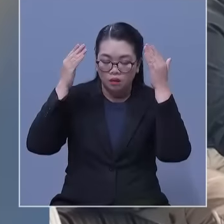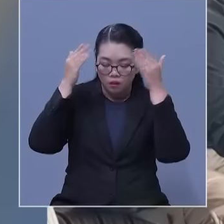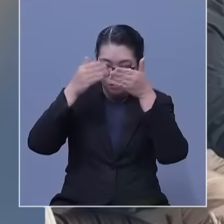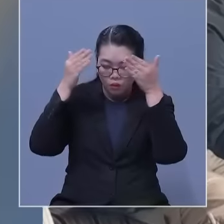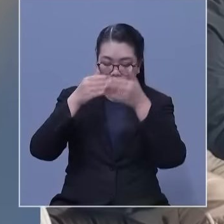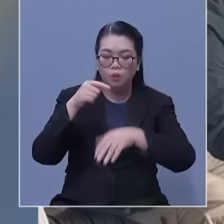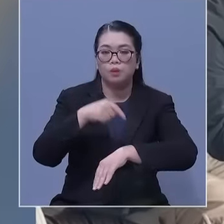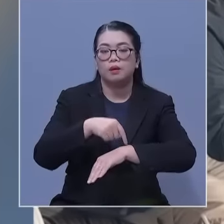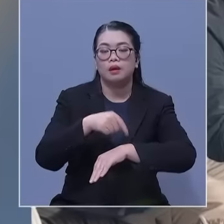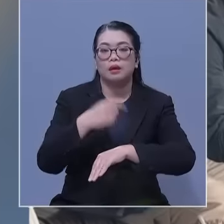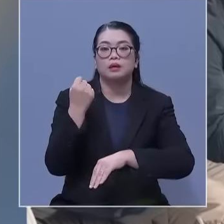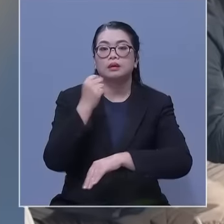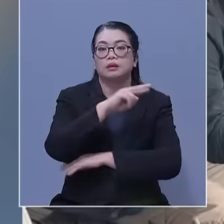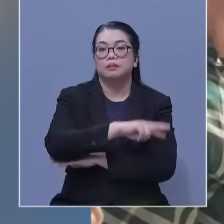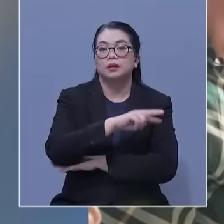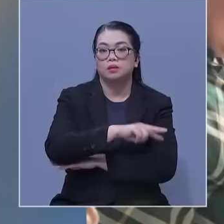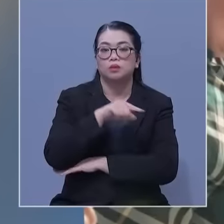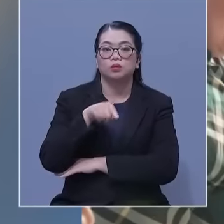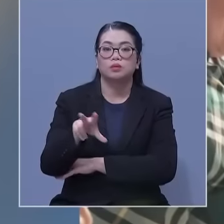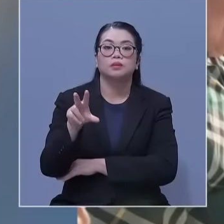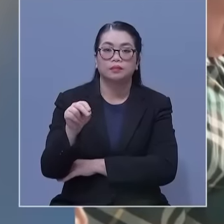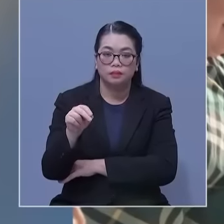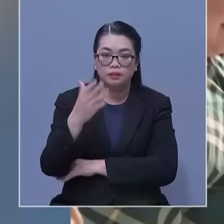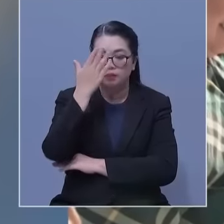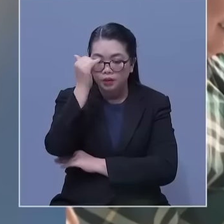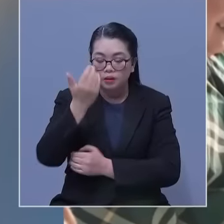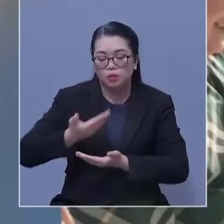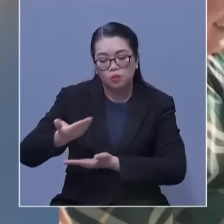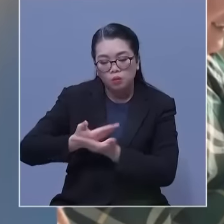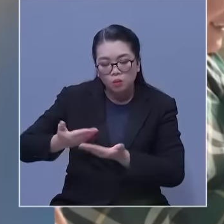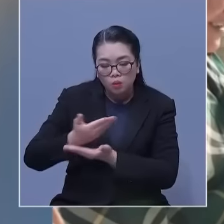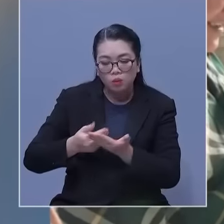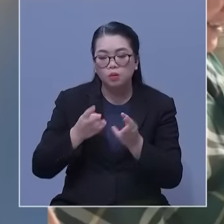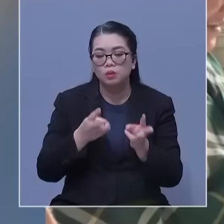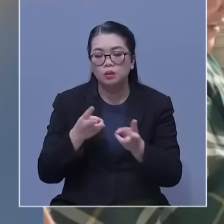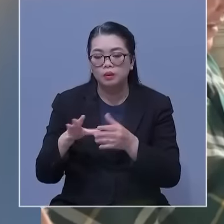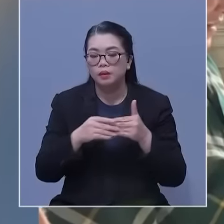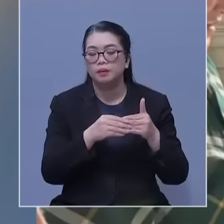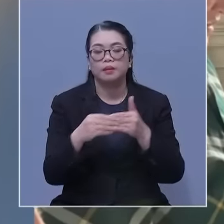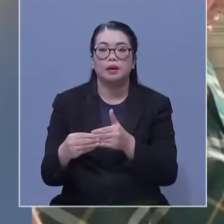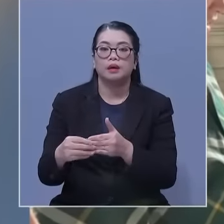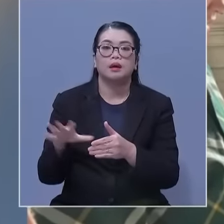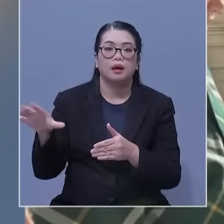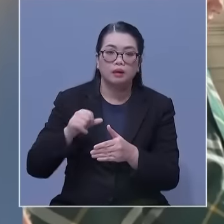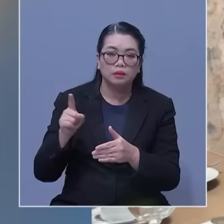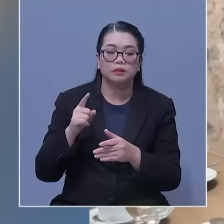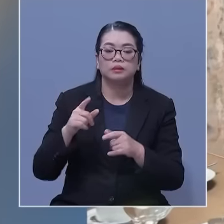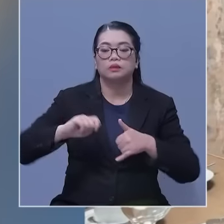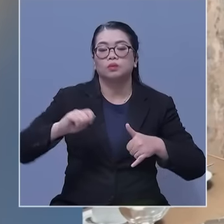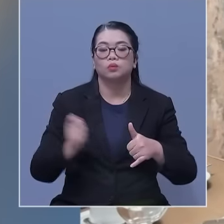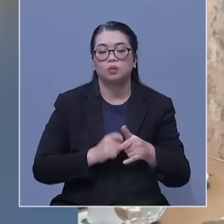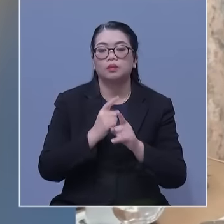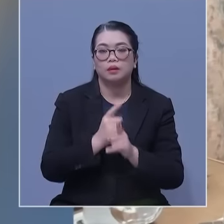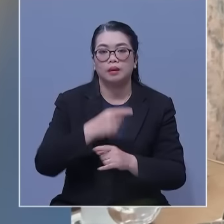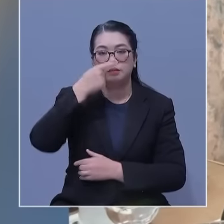ครับในช่วงเวลาประมาณ 14 10:30นเพื่อเจรจาหาแนวทางการนำตัวเสียแป้งกลับมาดำเนินคดีที่ประเทศ